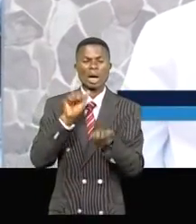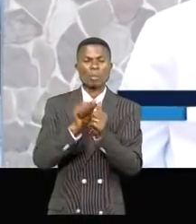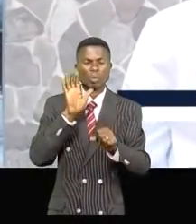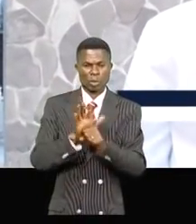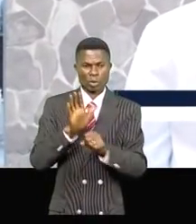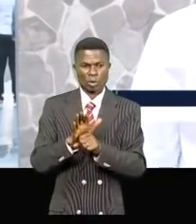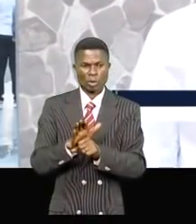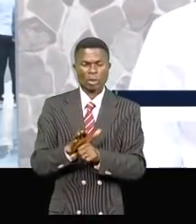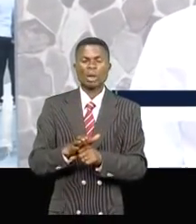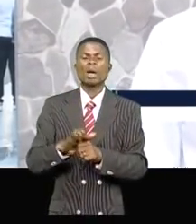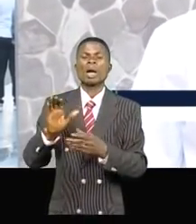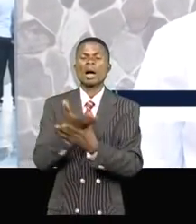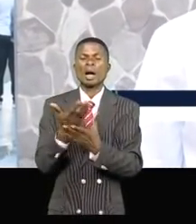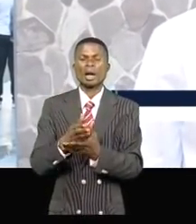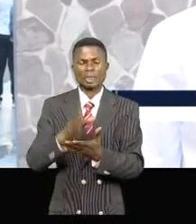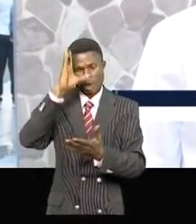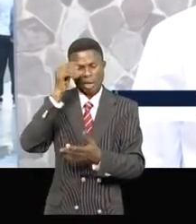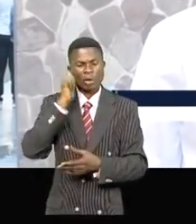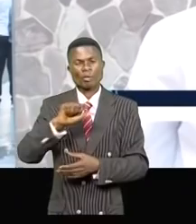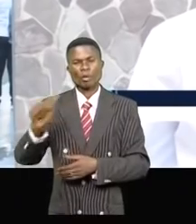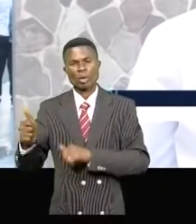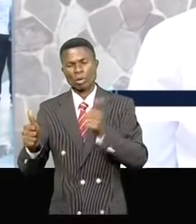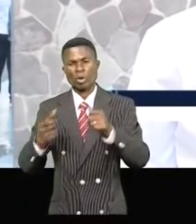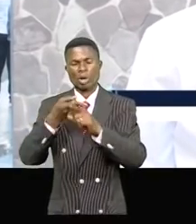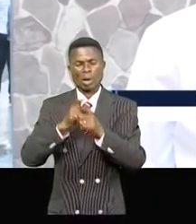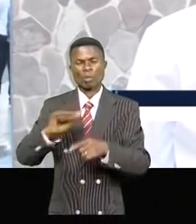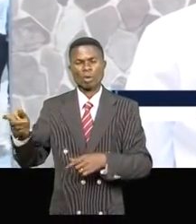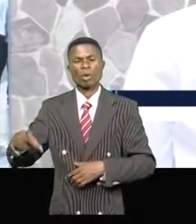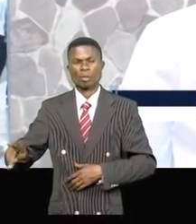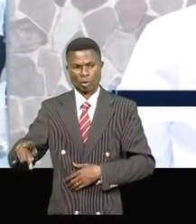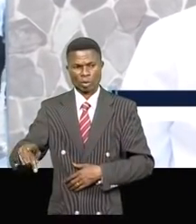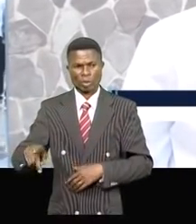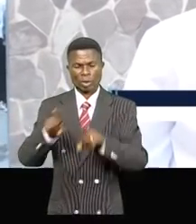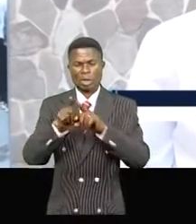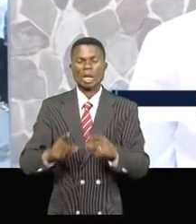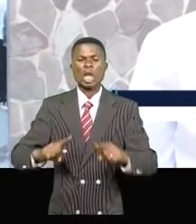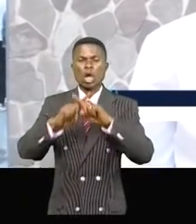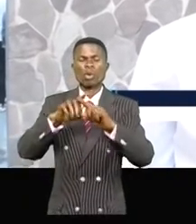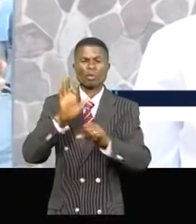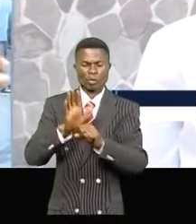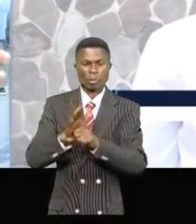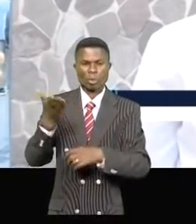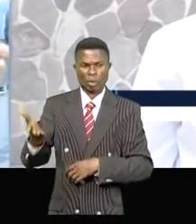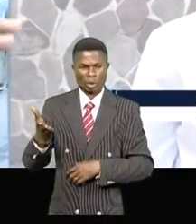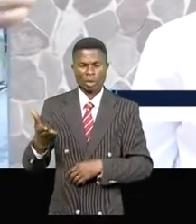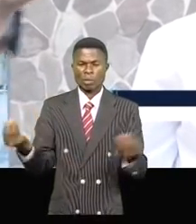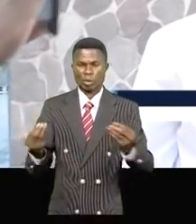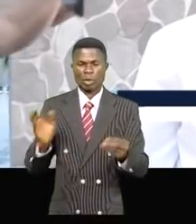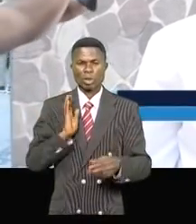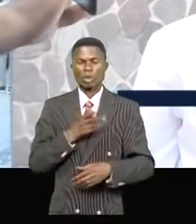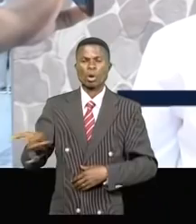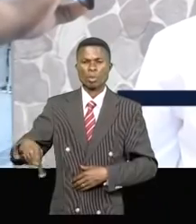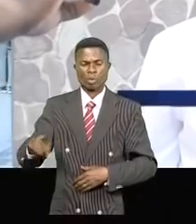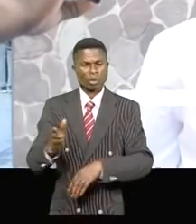ses propres fils par rapport à d'autres venant d'autres provinces. Il y a beaucoup de conflits parmi nous qui font que notre